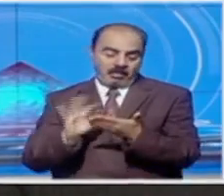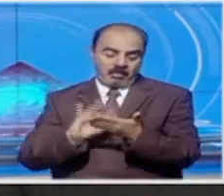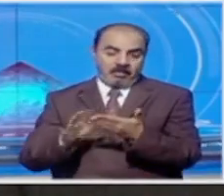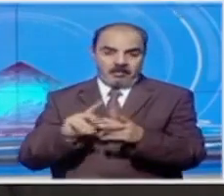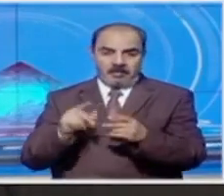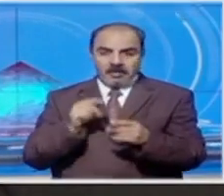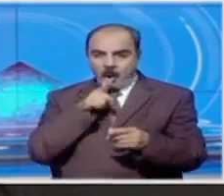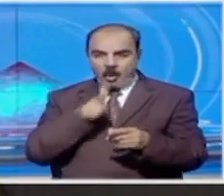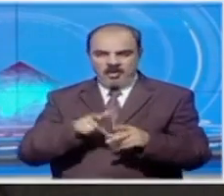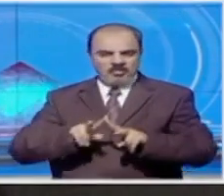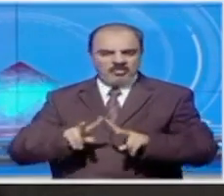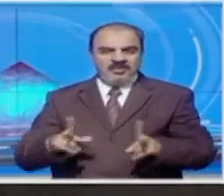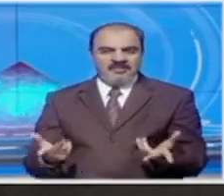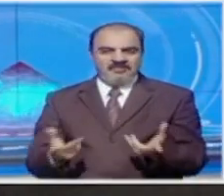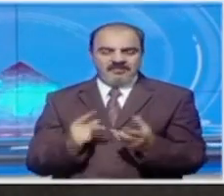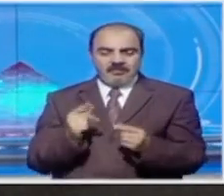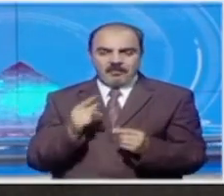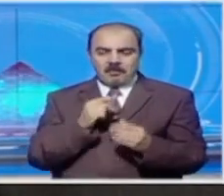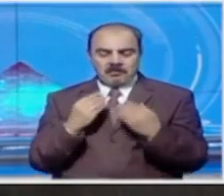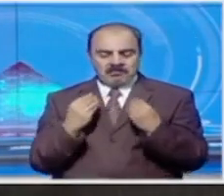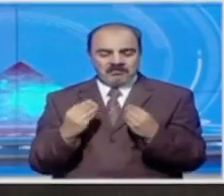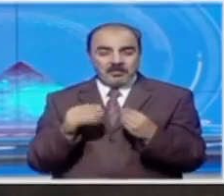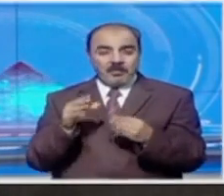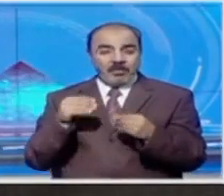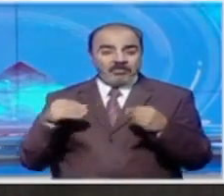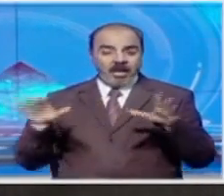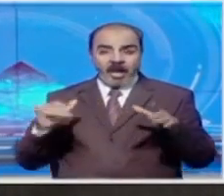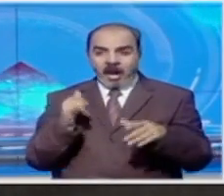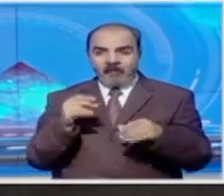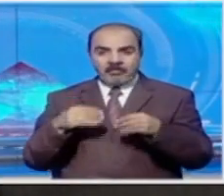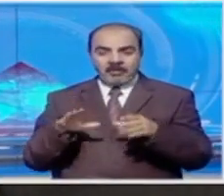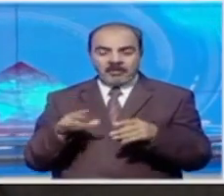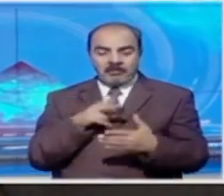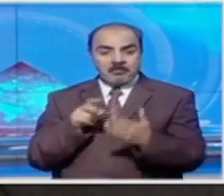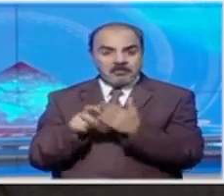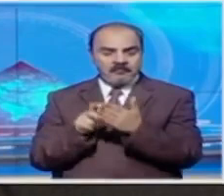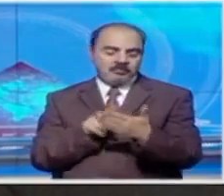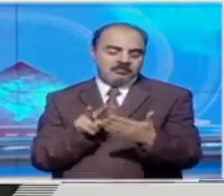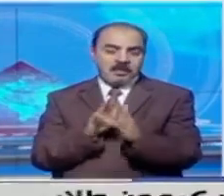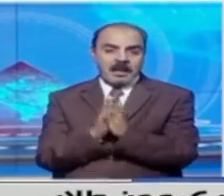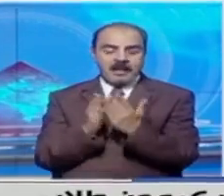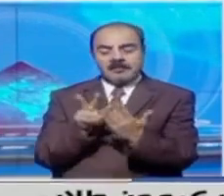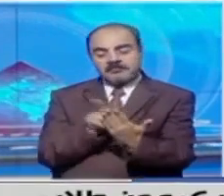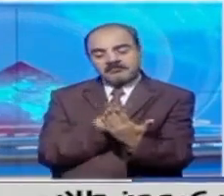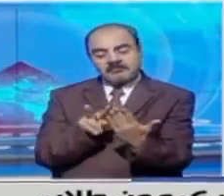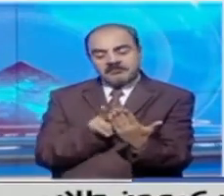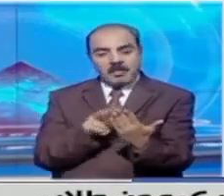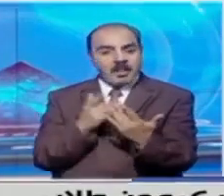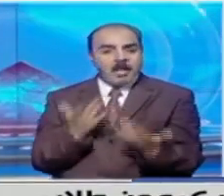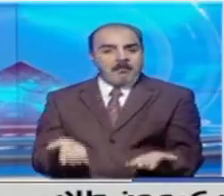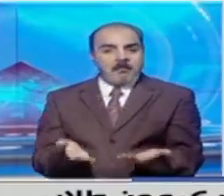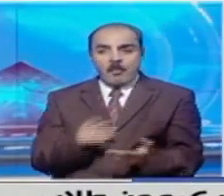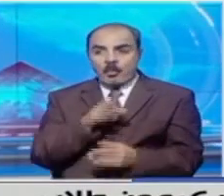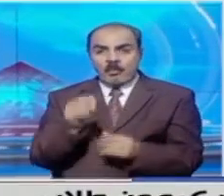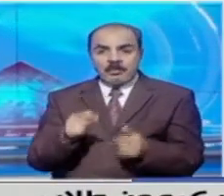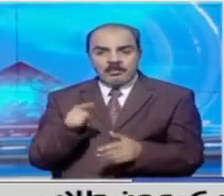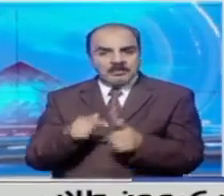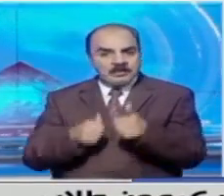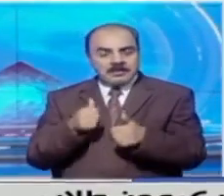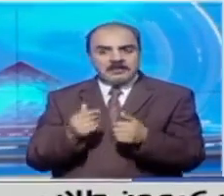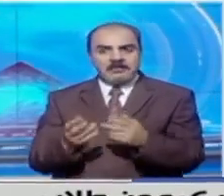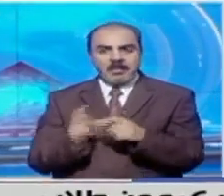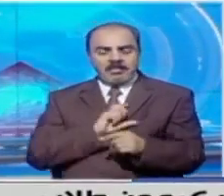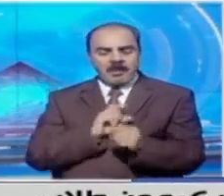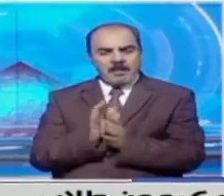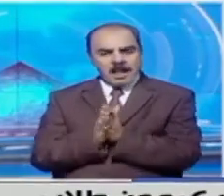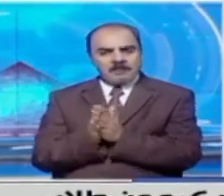ميديا، افتقدنا القاعدة عريضة من القراء من أبنائنا اللي بيقروا، فبالتالي مسابقة زي دي بترجع